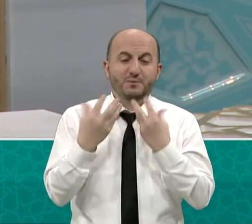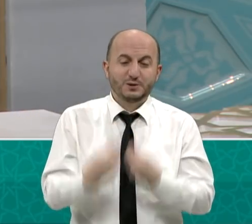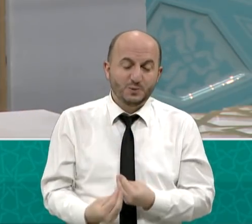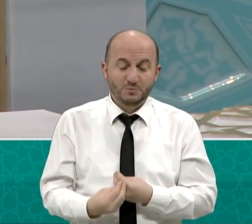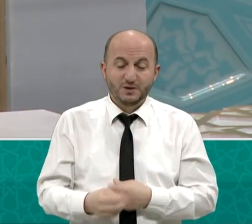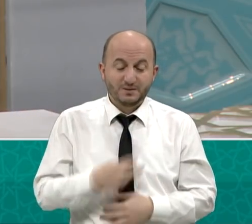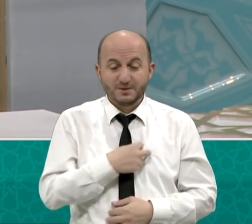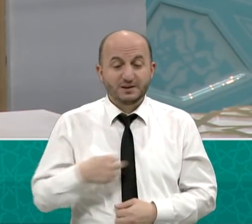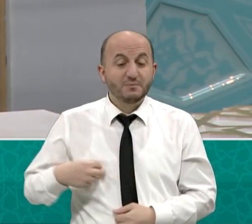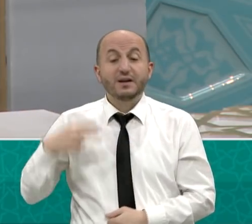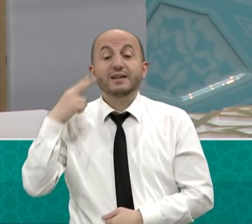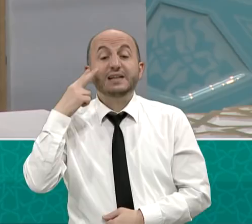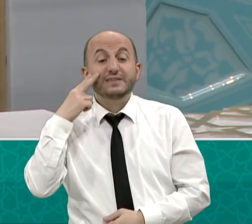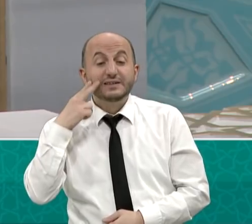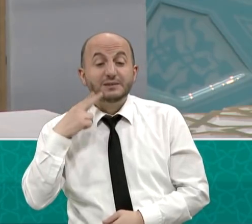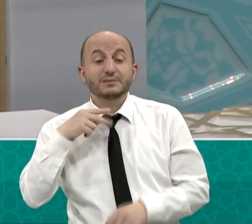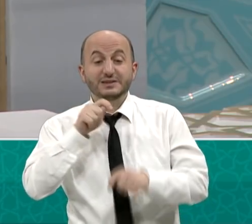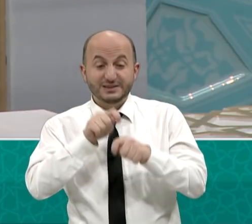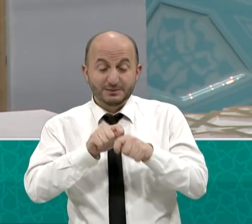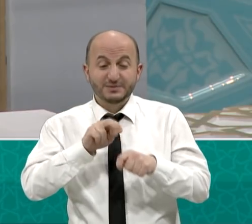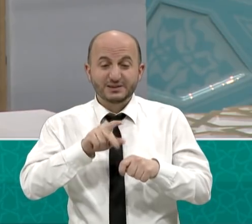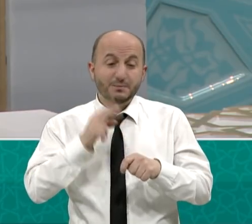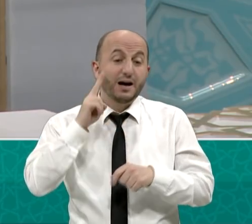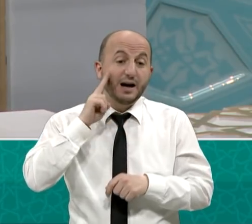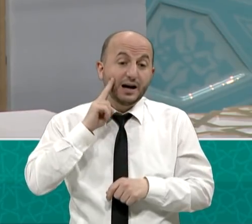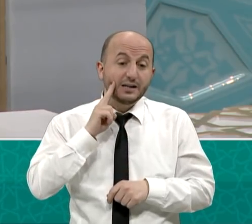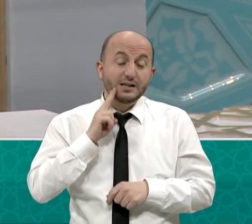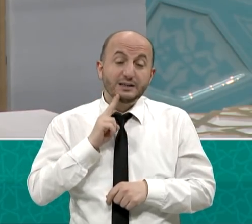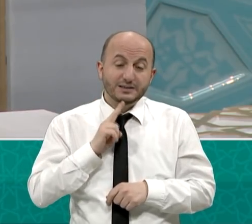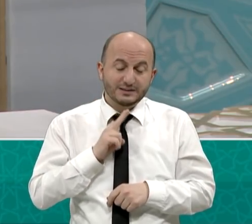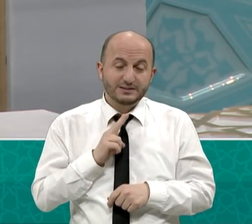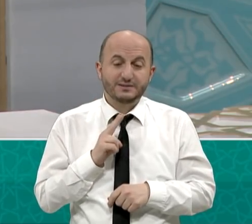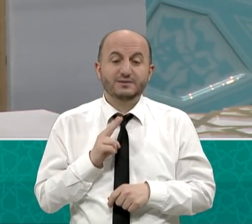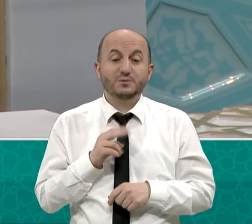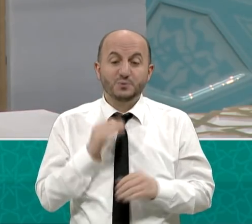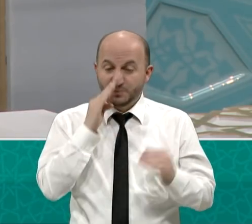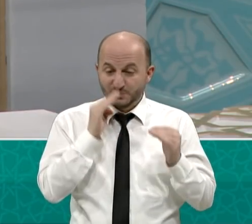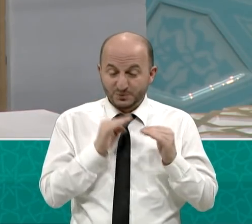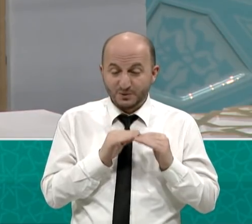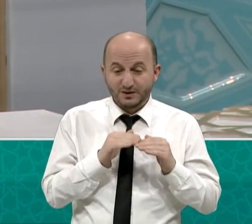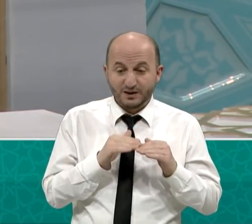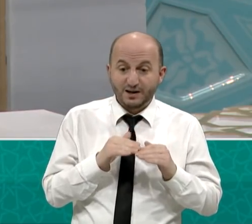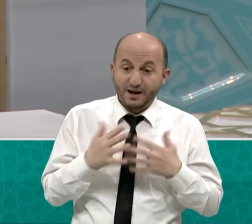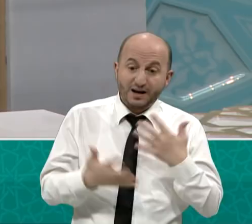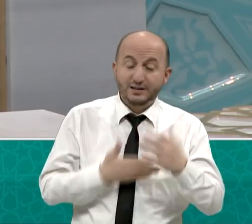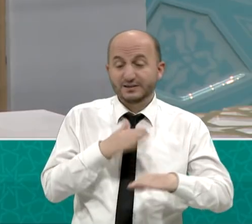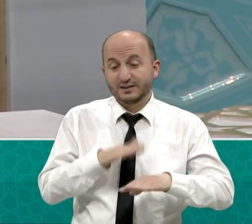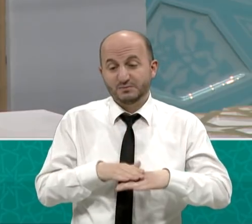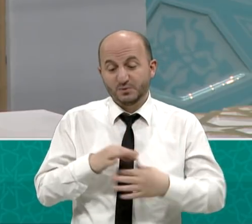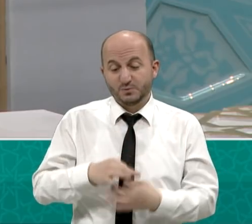gibi, büründüğü gibi bir ahlaki sirete ve surete uygun olarak hareket etmek, kulun